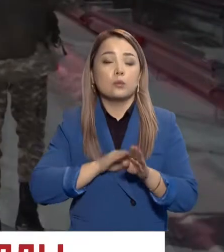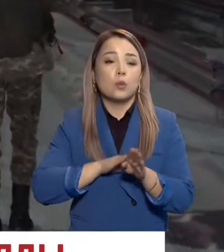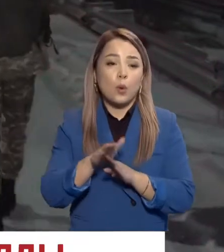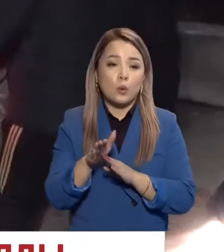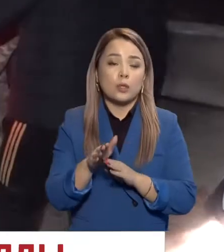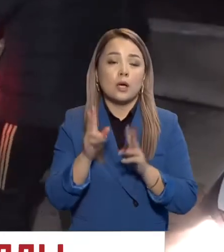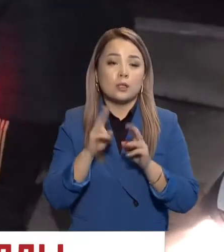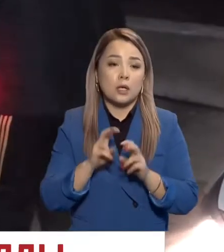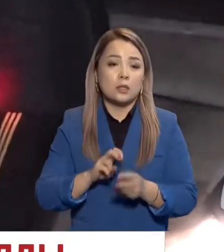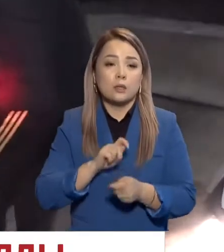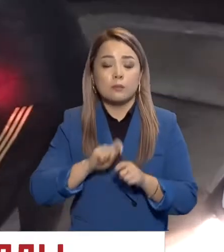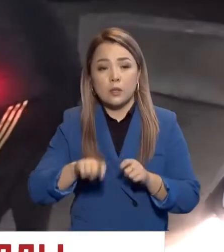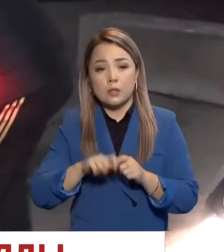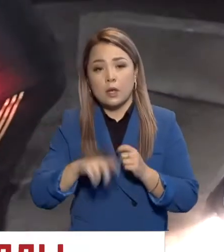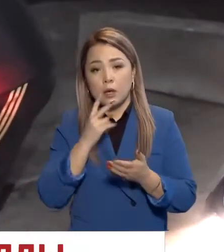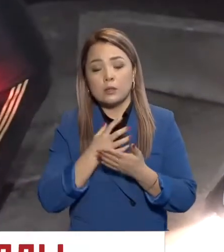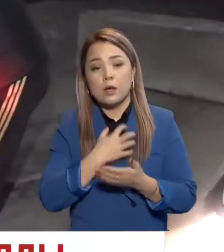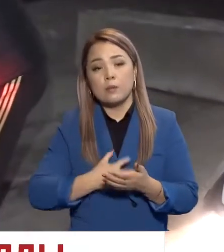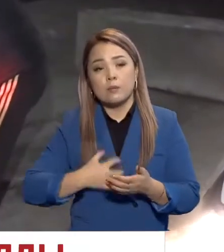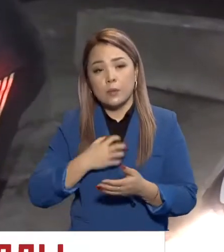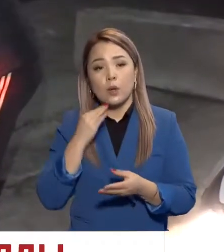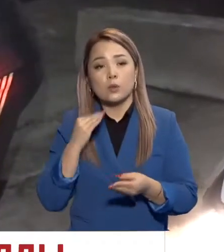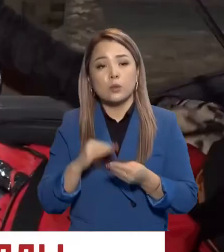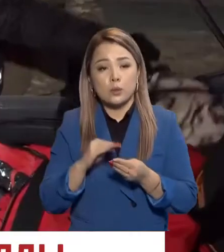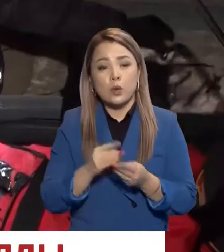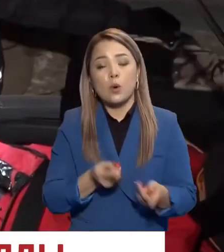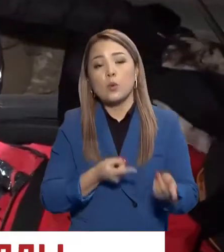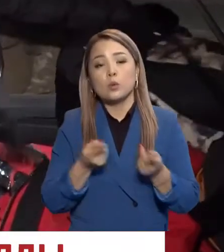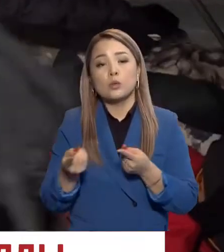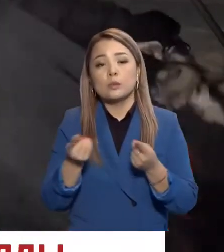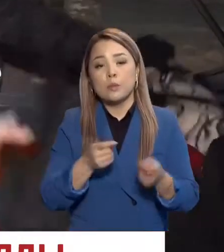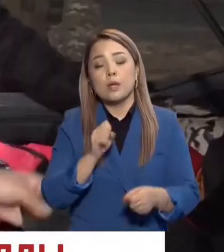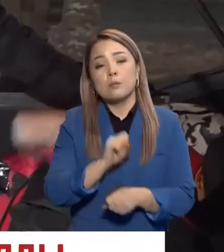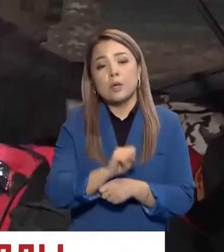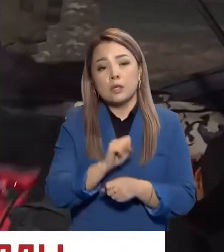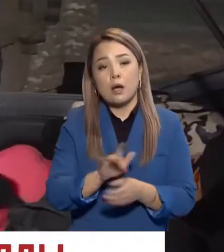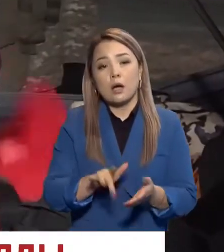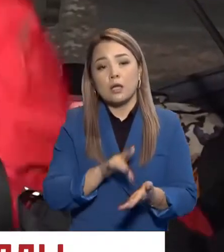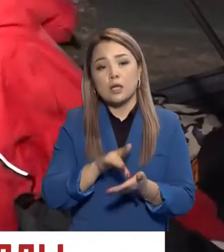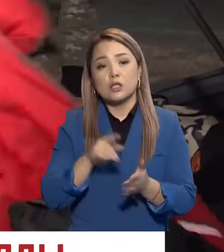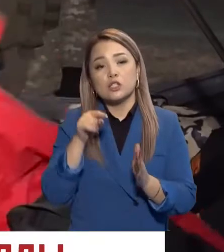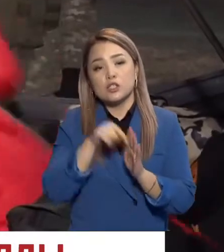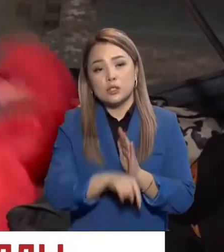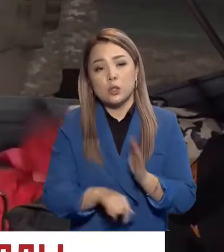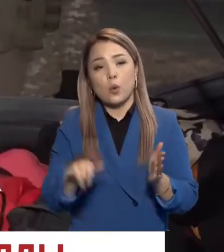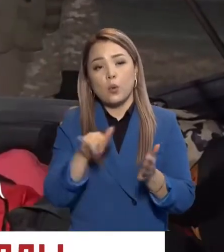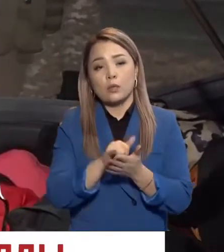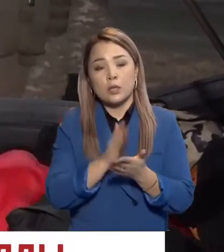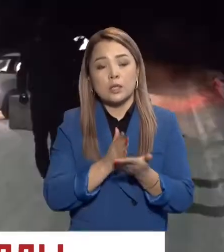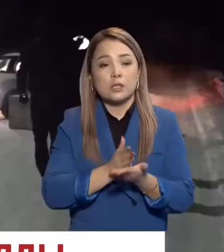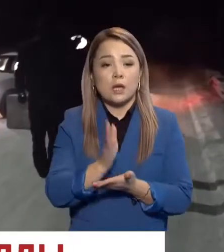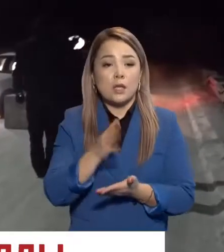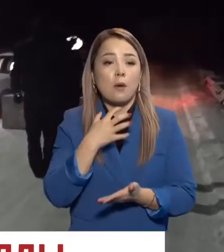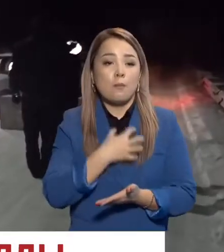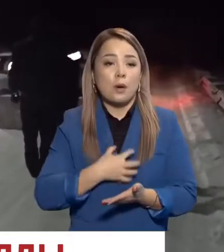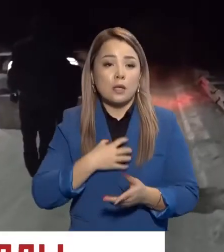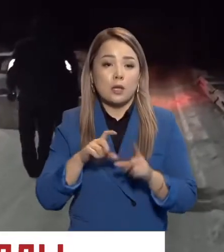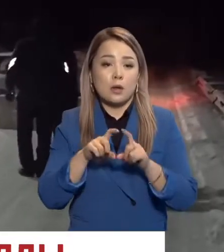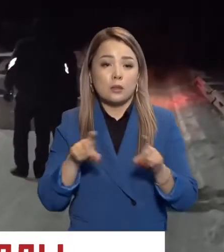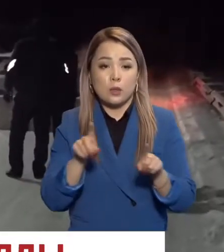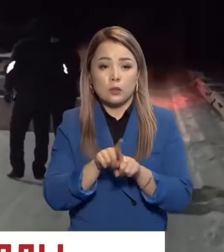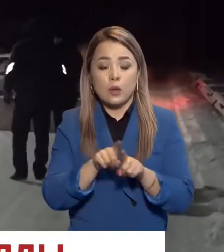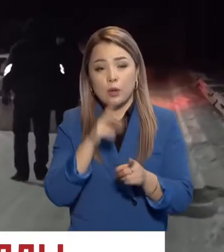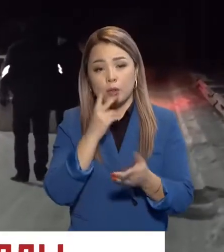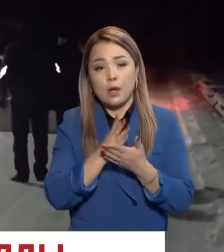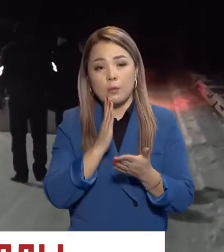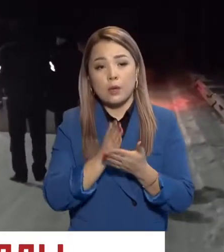Қоғамдық тәртіпті қамтамасыз етуге қажет тұрақты және көшпелі бекеттер қаланың ішіне де қойылған. Әлеуметтік және стратегиялық маңызы бар нысандар да